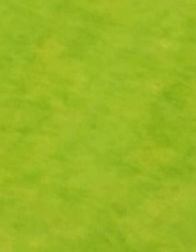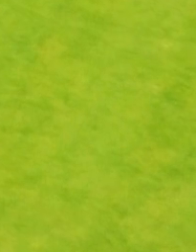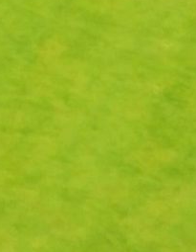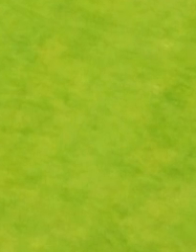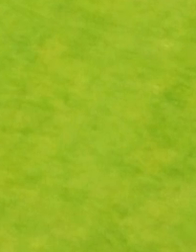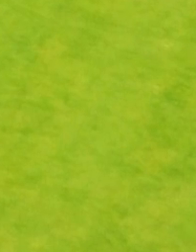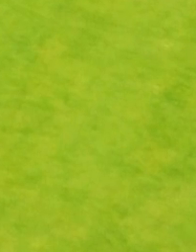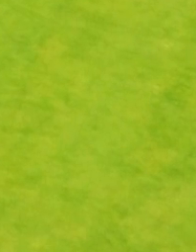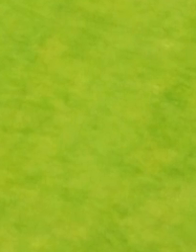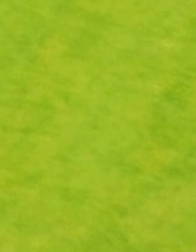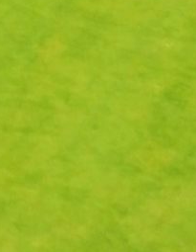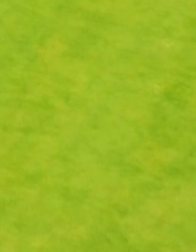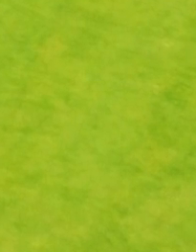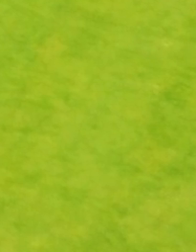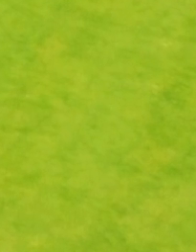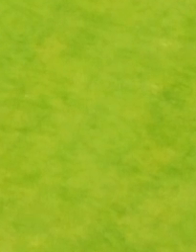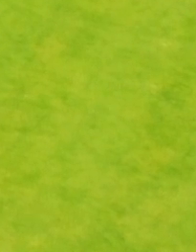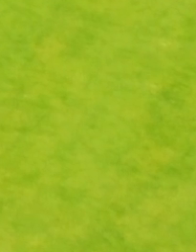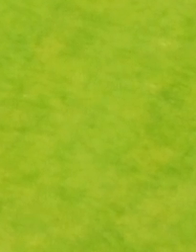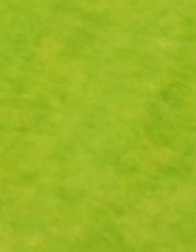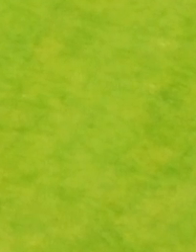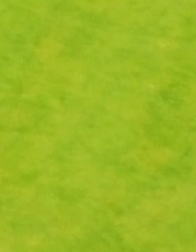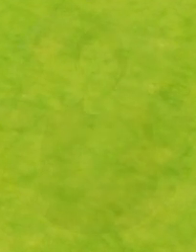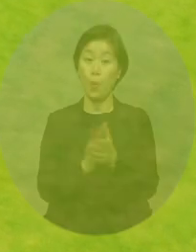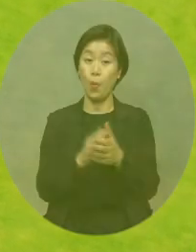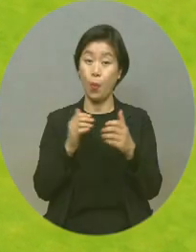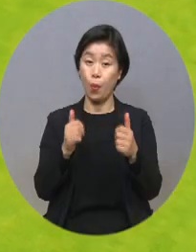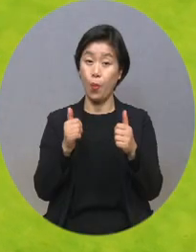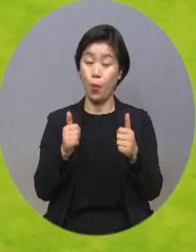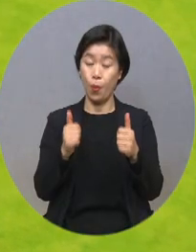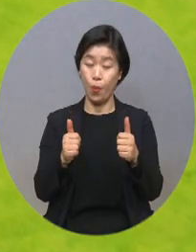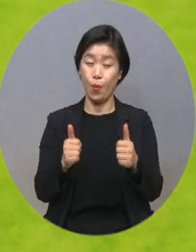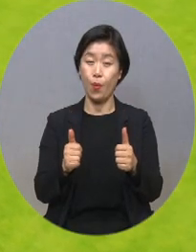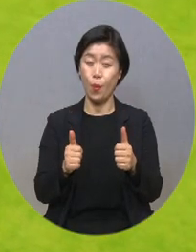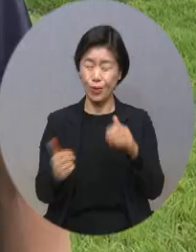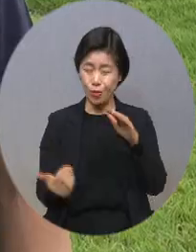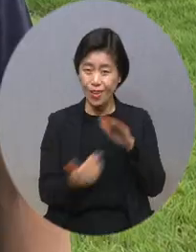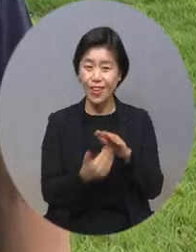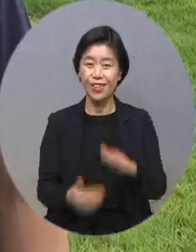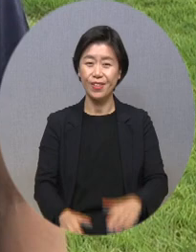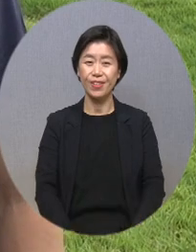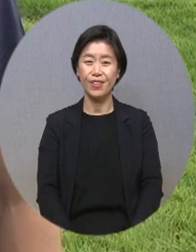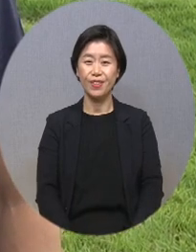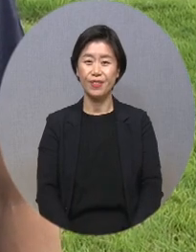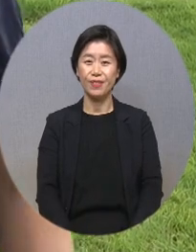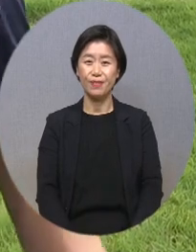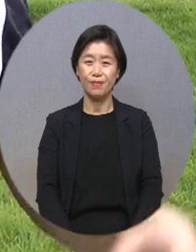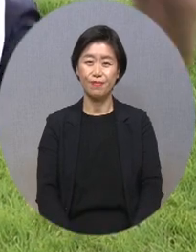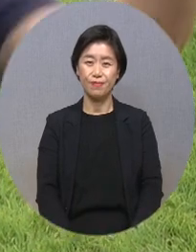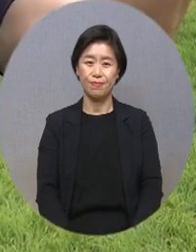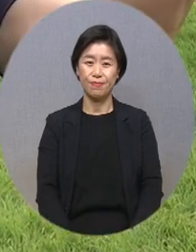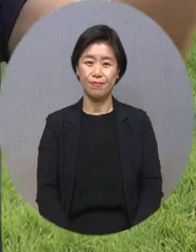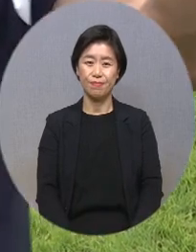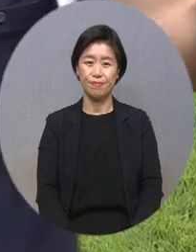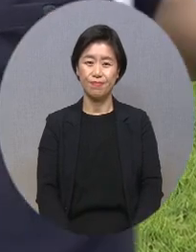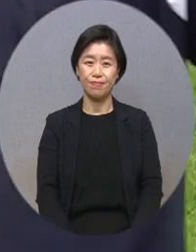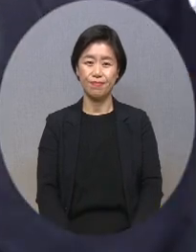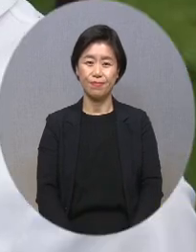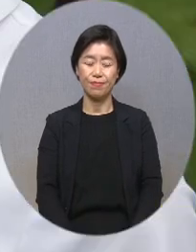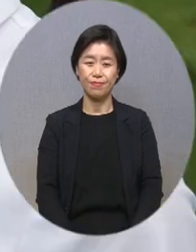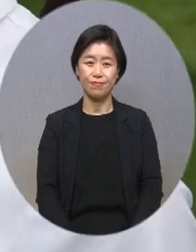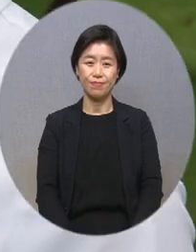몇번 빠져. 나이스! 와! 나이스! 최고! 나이스! 와! 나이스!